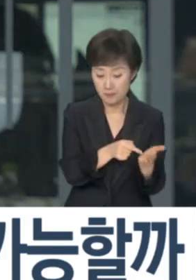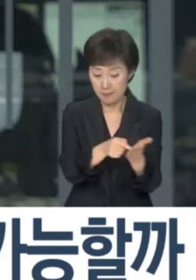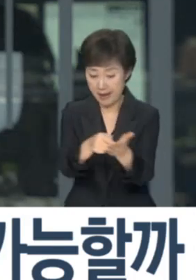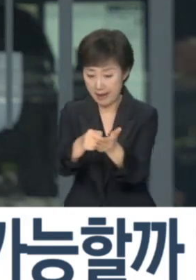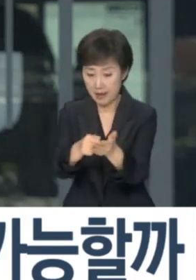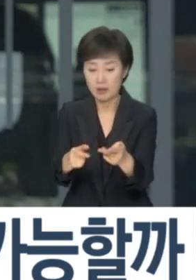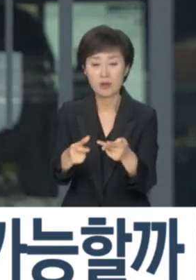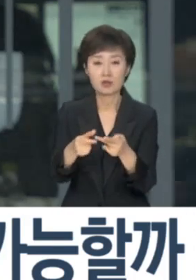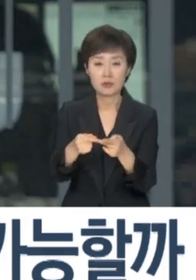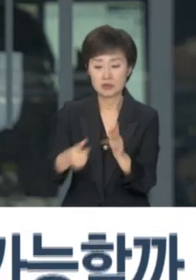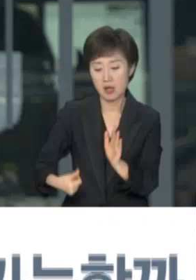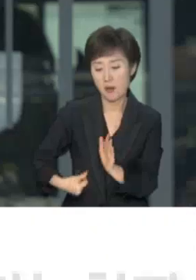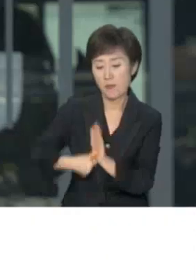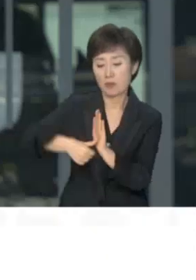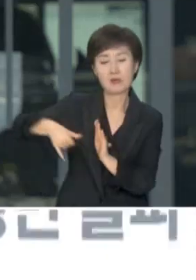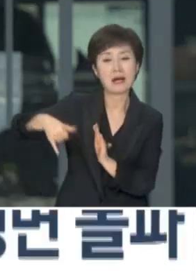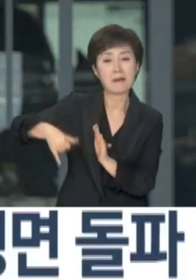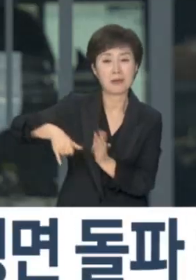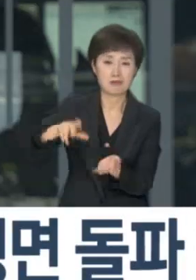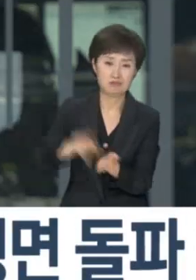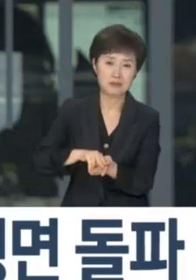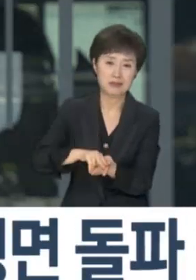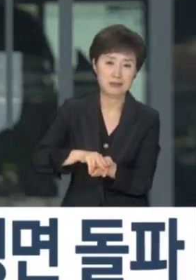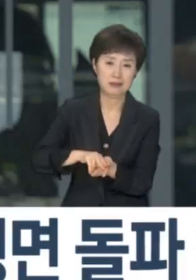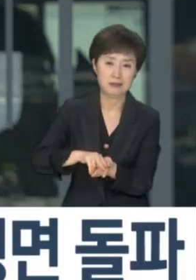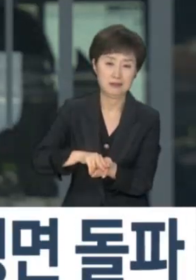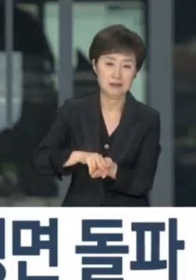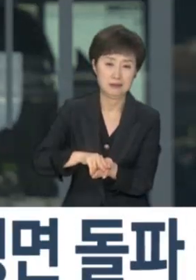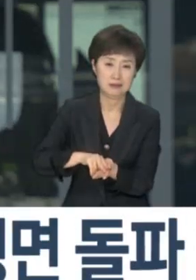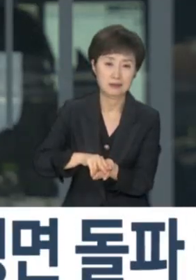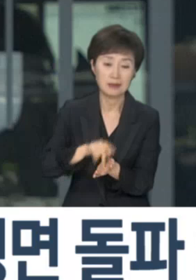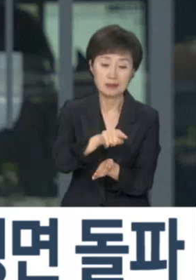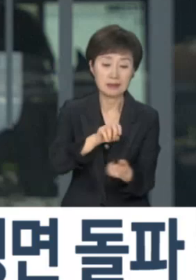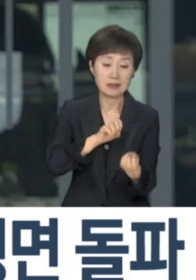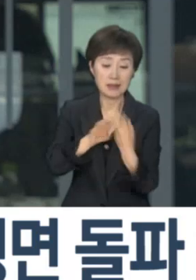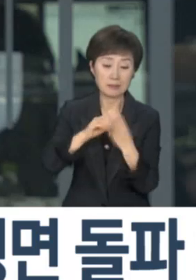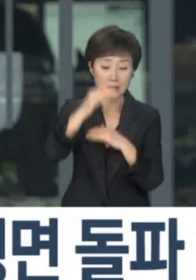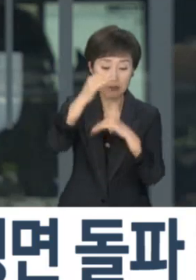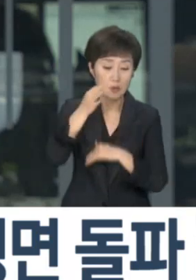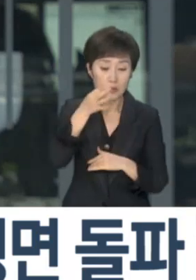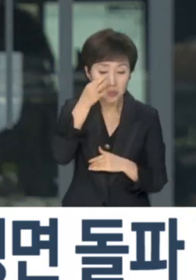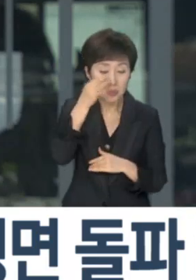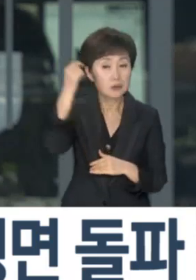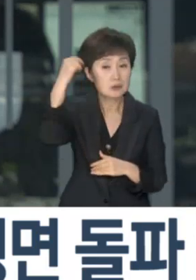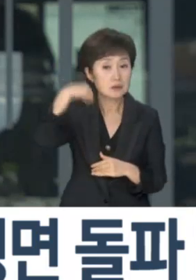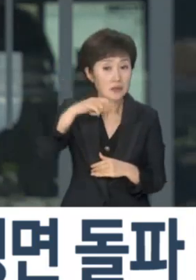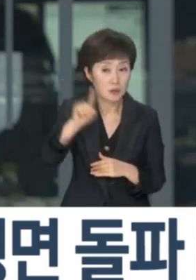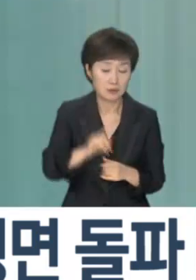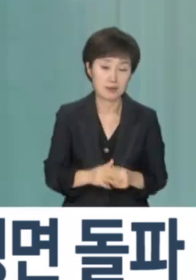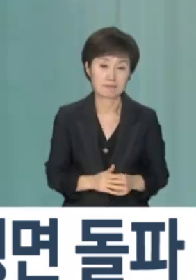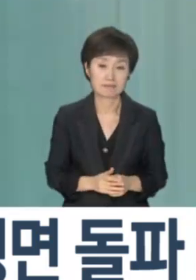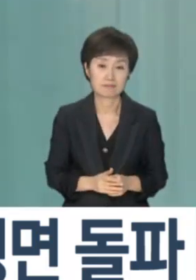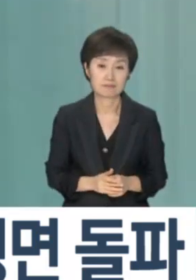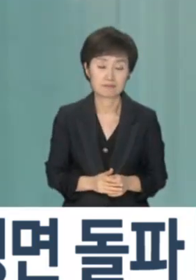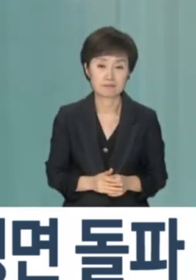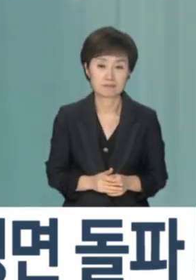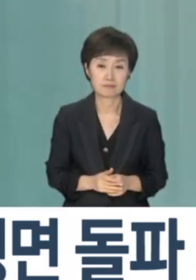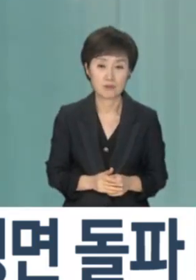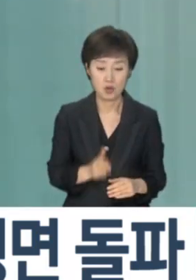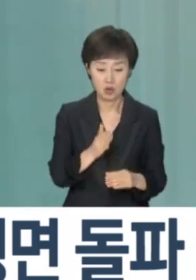대해서도 어떻게 보면 명확한 입장을 내놓았단 말이죠. 네. 각각의 내용들에 대한 답변 어떻게 들으셨는지 궁금합니다. 적어도 중도층에